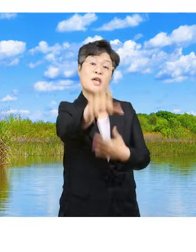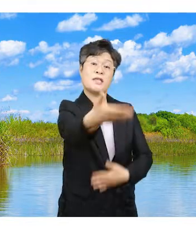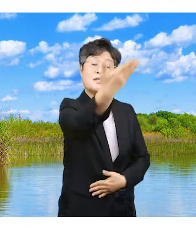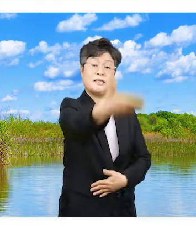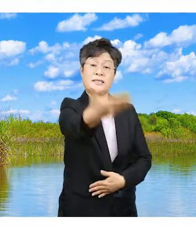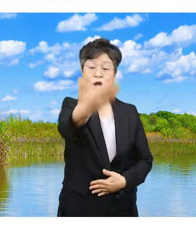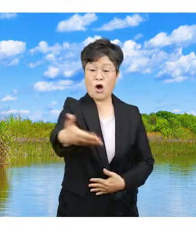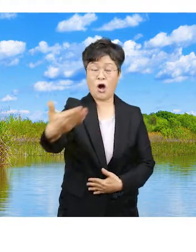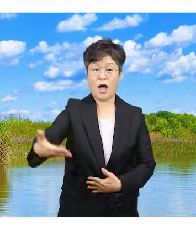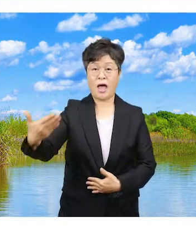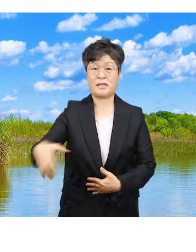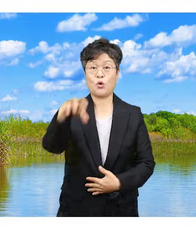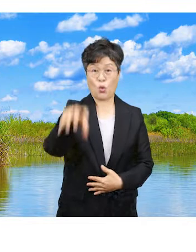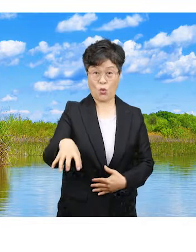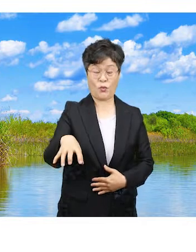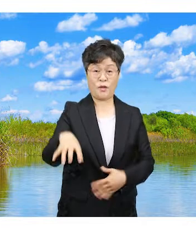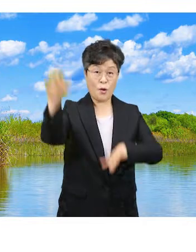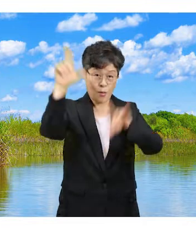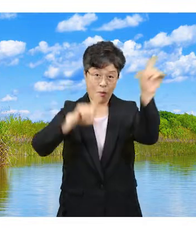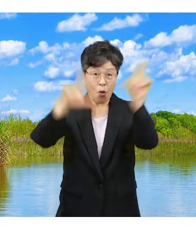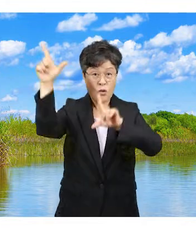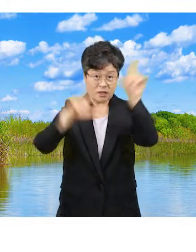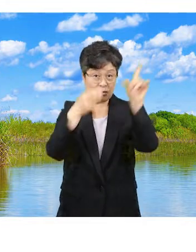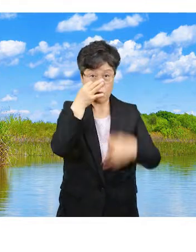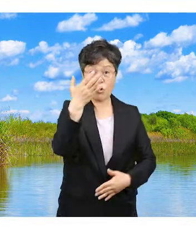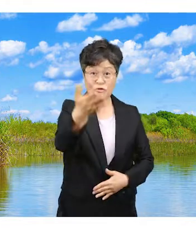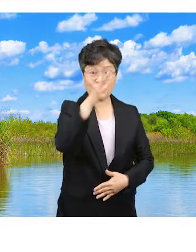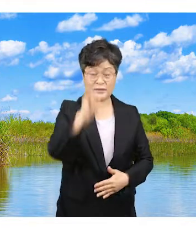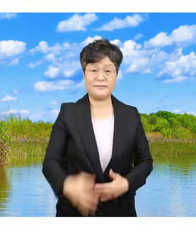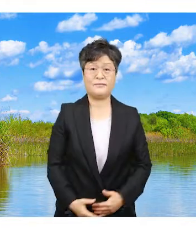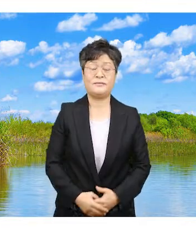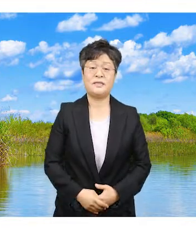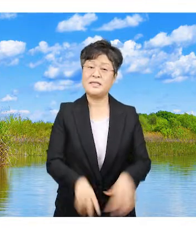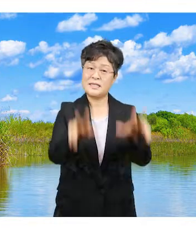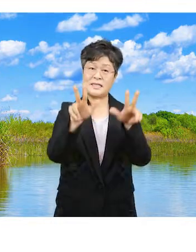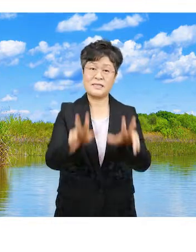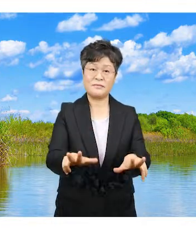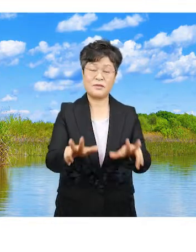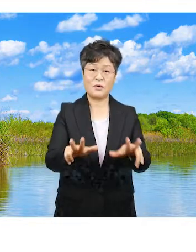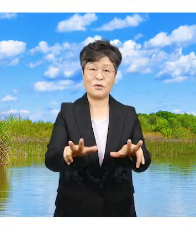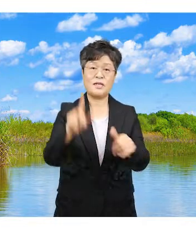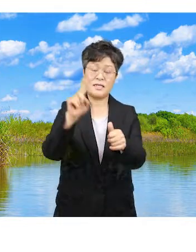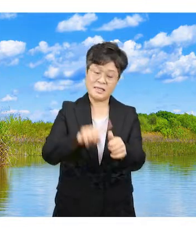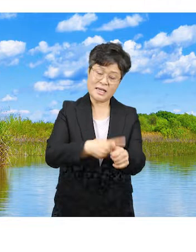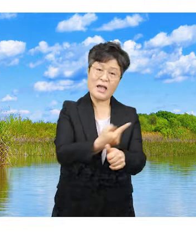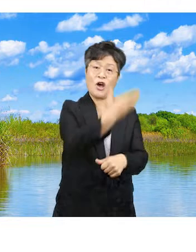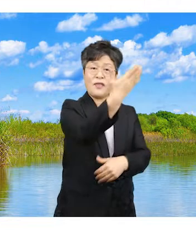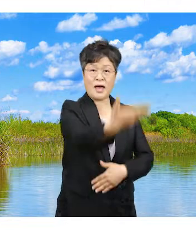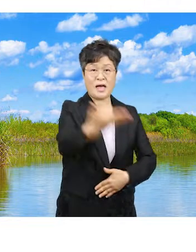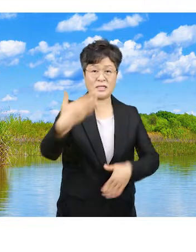흘러서 내려오는 이제 그런 원천천의 모습이라고 할 수 있겠죠. 아직도 자연하천의